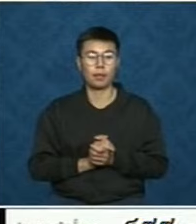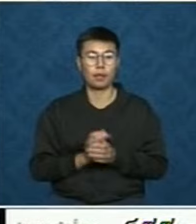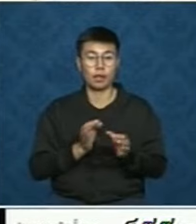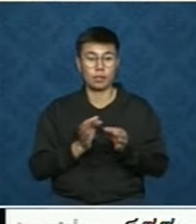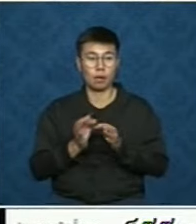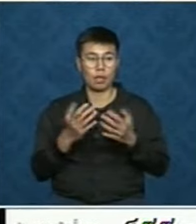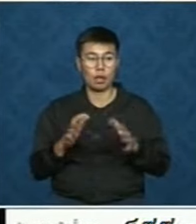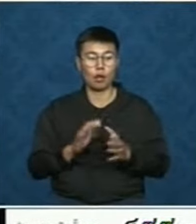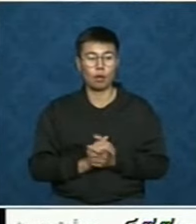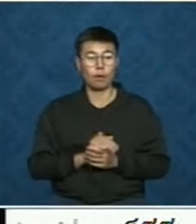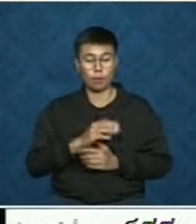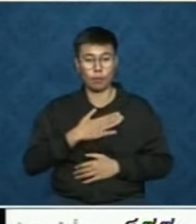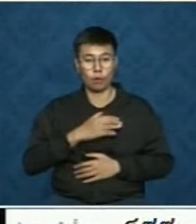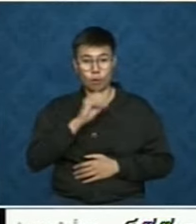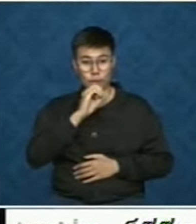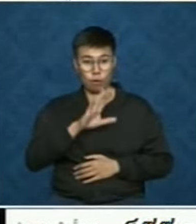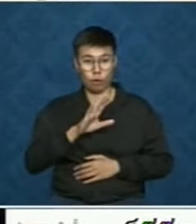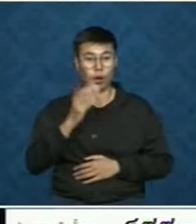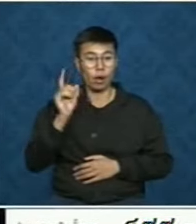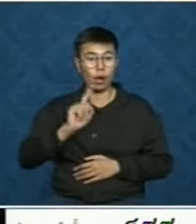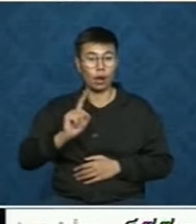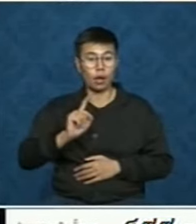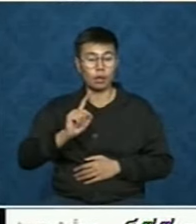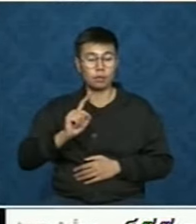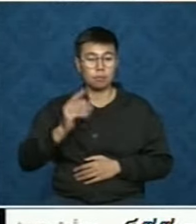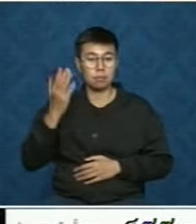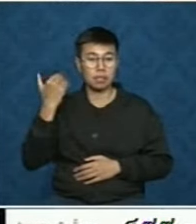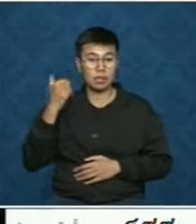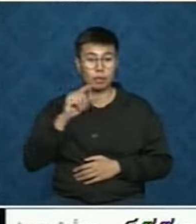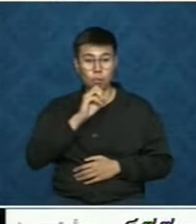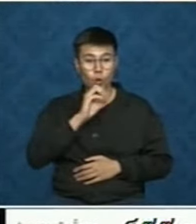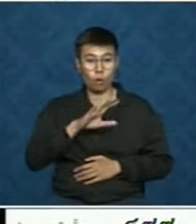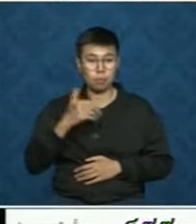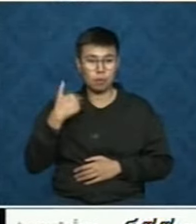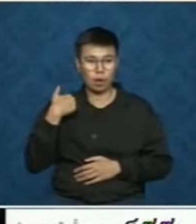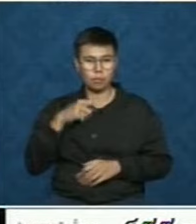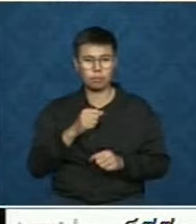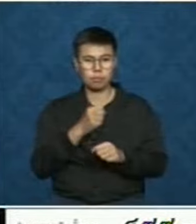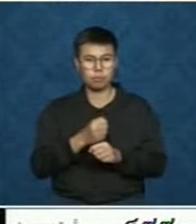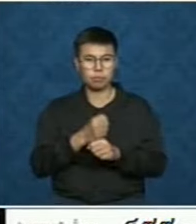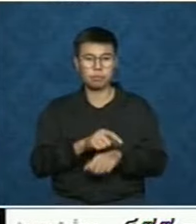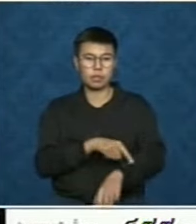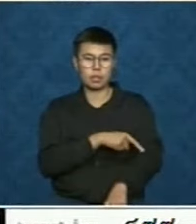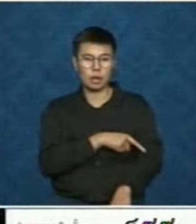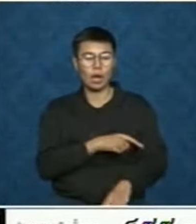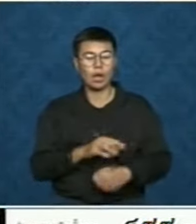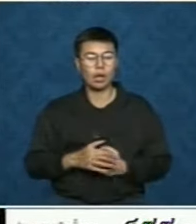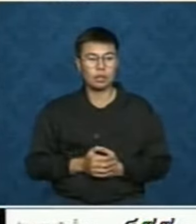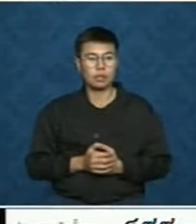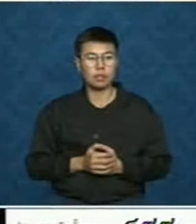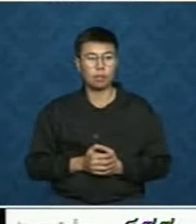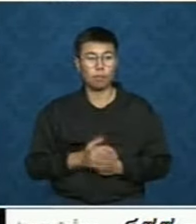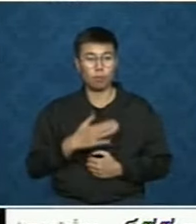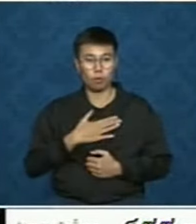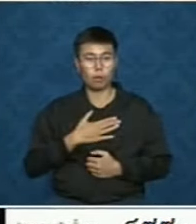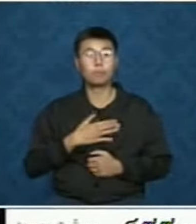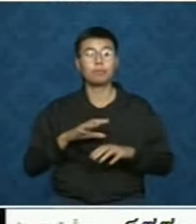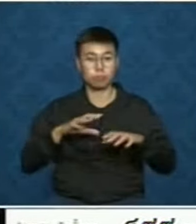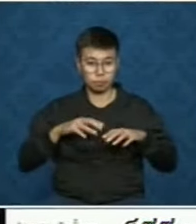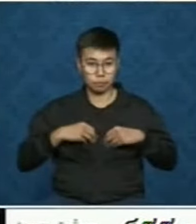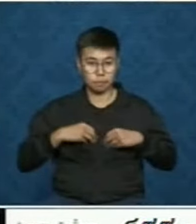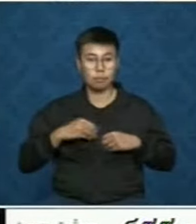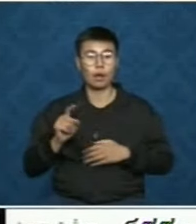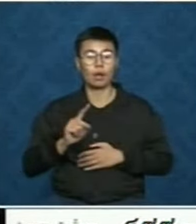ครับผมคิดว่าเอ่อข้อกล่าวอ้างที่บอกว่ามีความล่าช้าเนี่ยอันที่จริงผมก็ยอมรับนะครับ